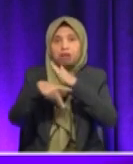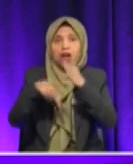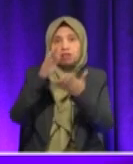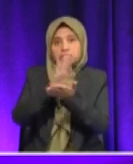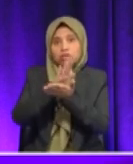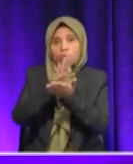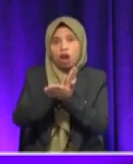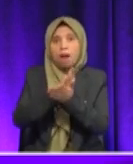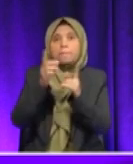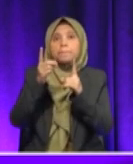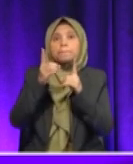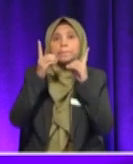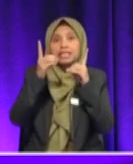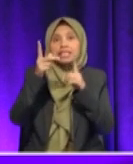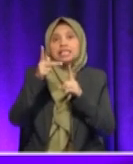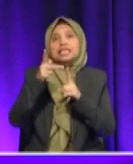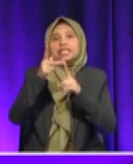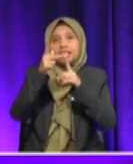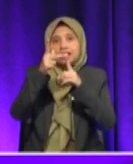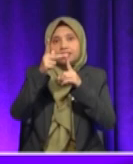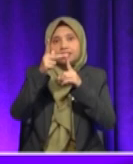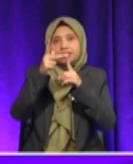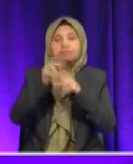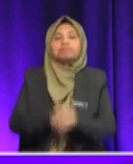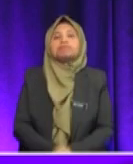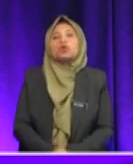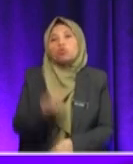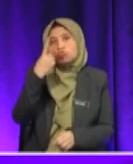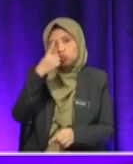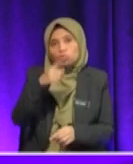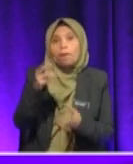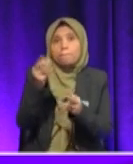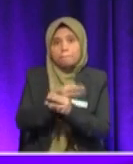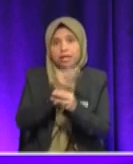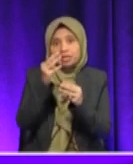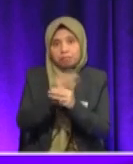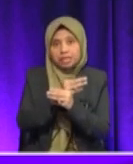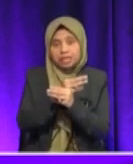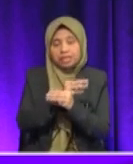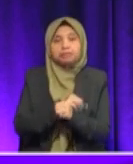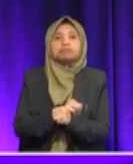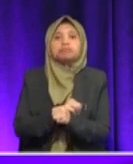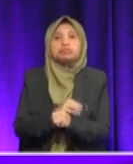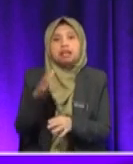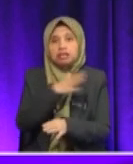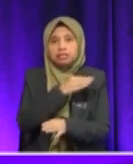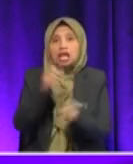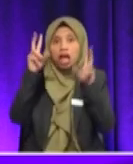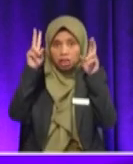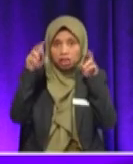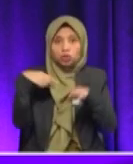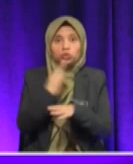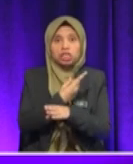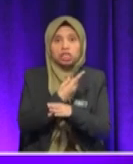dan hari ini slow kita prasekolah bagi mata pendidikan khas Sumba tematik dan tajuk